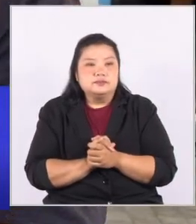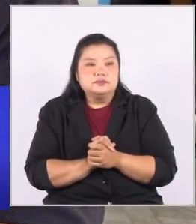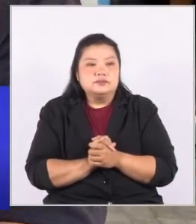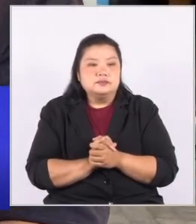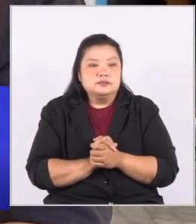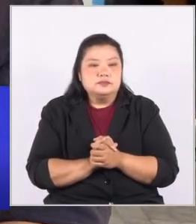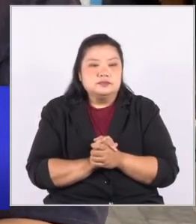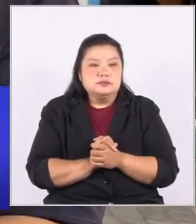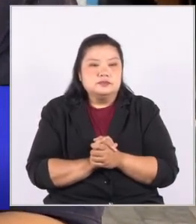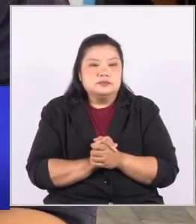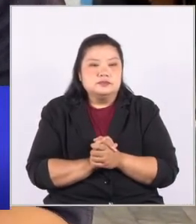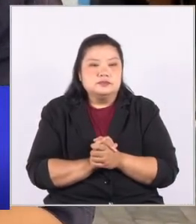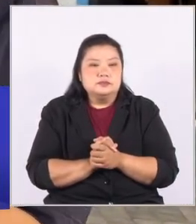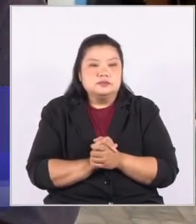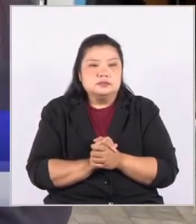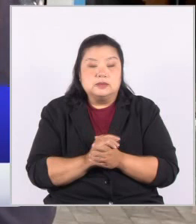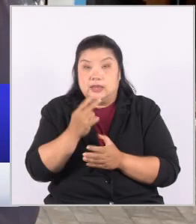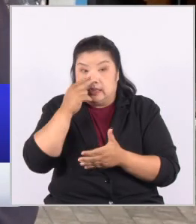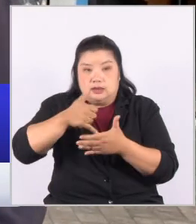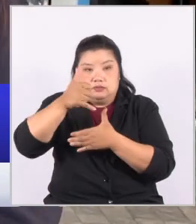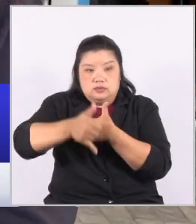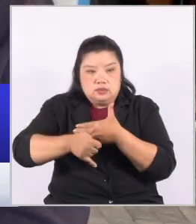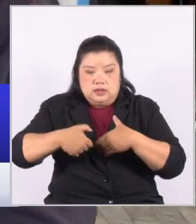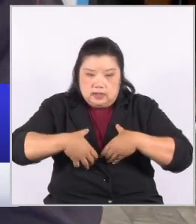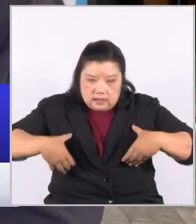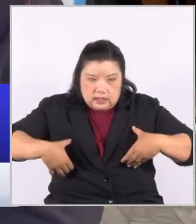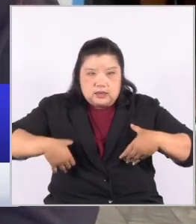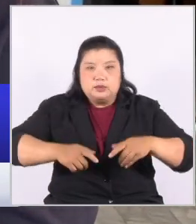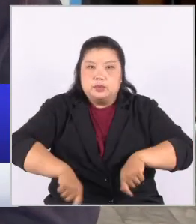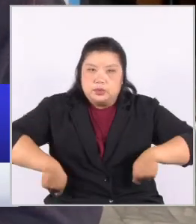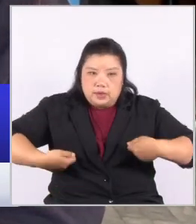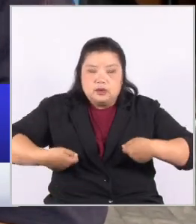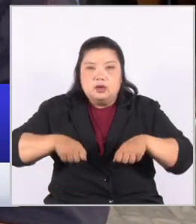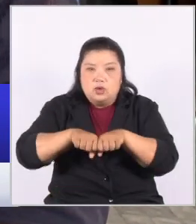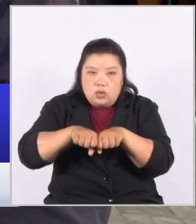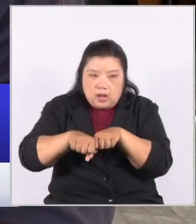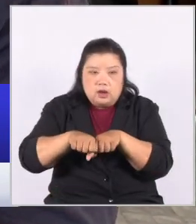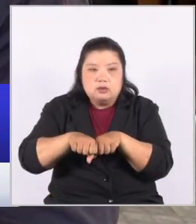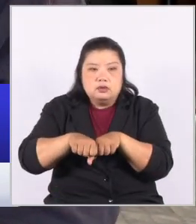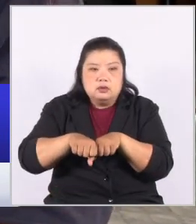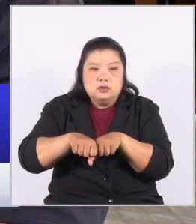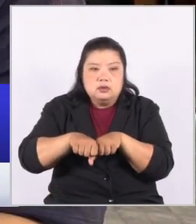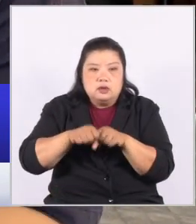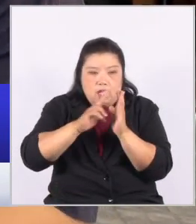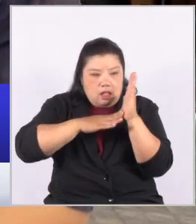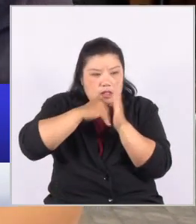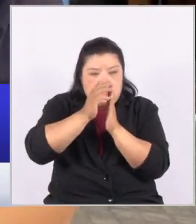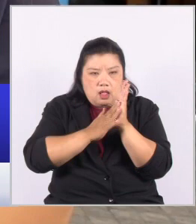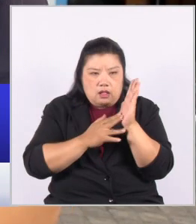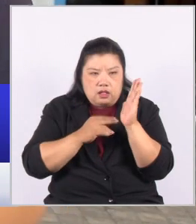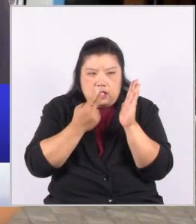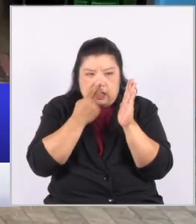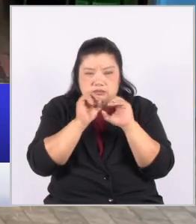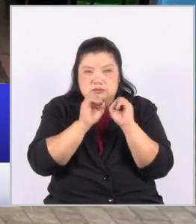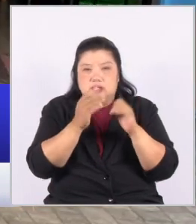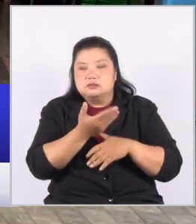ปีนเข้ามาในข้างบ้านเนี่ยค่ะแล้วก็มาดมเสื้อในแล้วก็ดมรองเท้าแล้วก็น่าหนูไม่แน่ใจว่าเขาเลียด้วยหรือเปล่าพอเห็นตามในคลิป